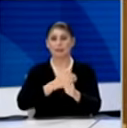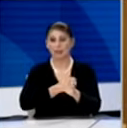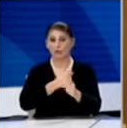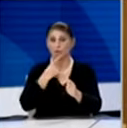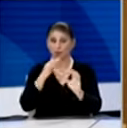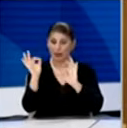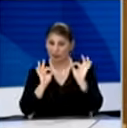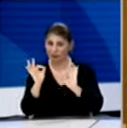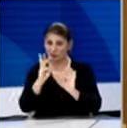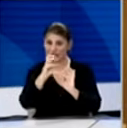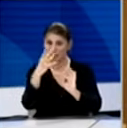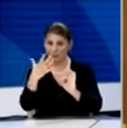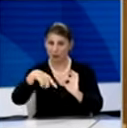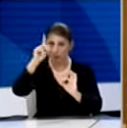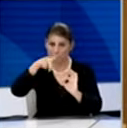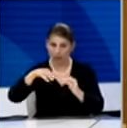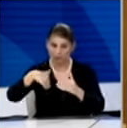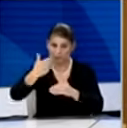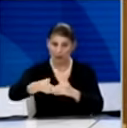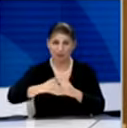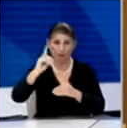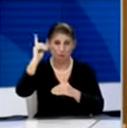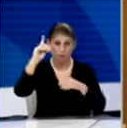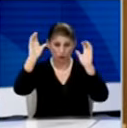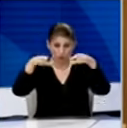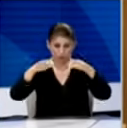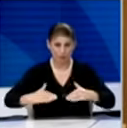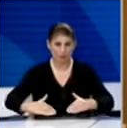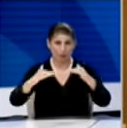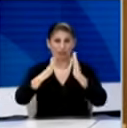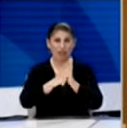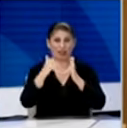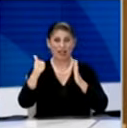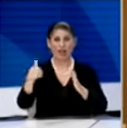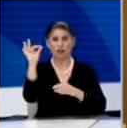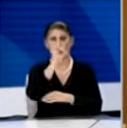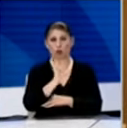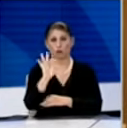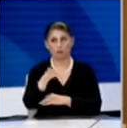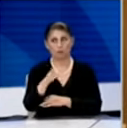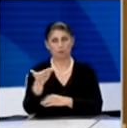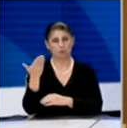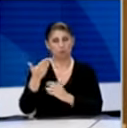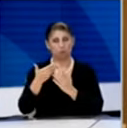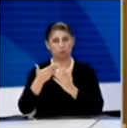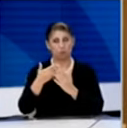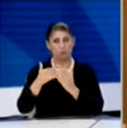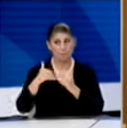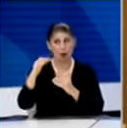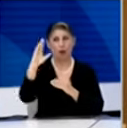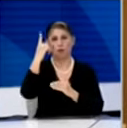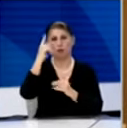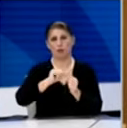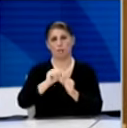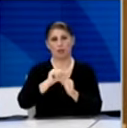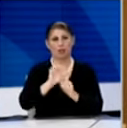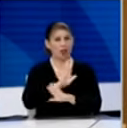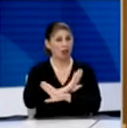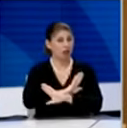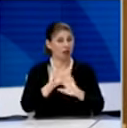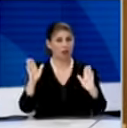ότι 35 μέρες μετά την πρώτη πλημμύρα, αυτά στις 16 Οκτωβρίου, πριν από περισσότερο από 1 μήνα,